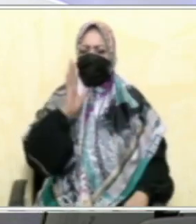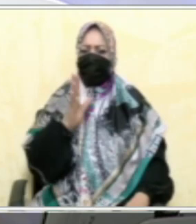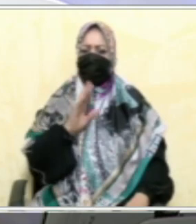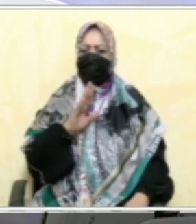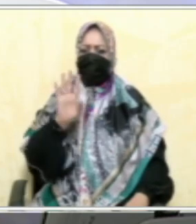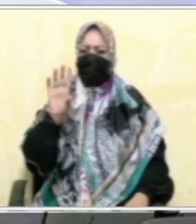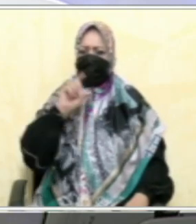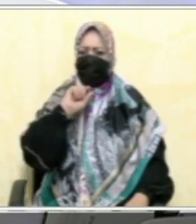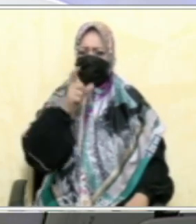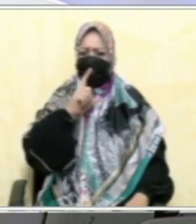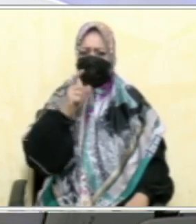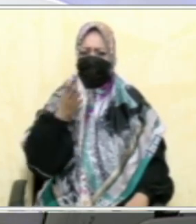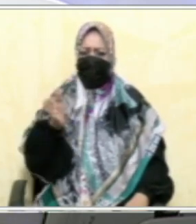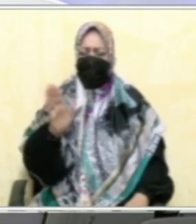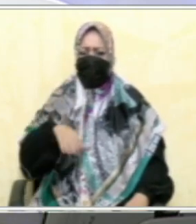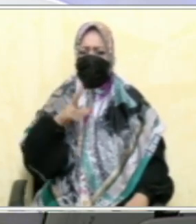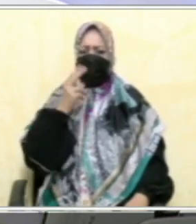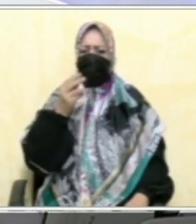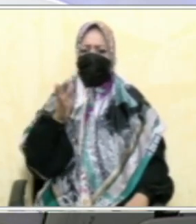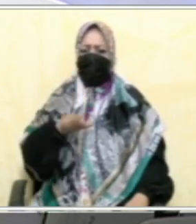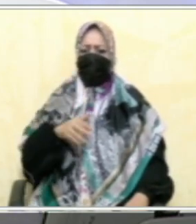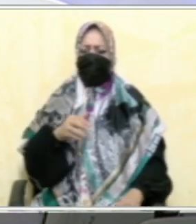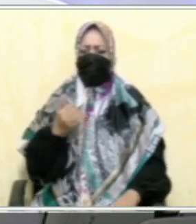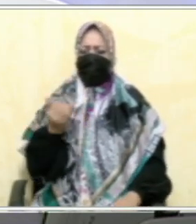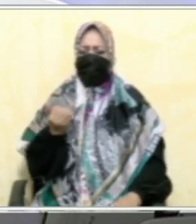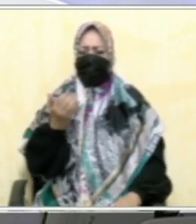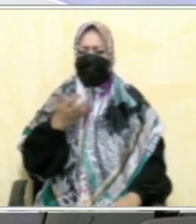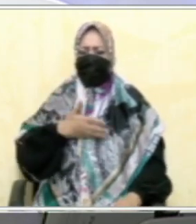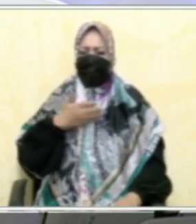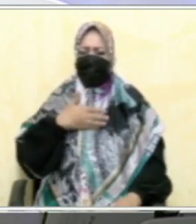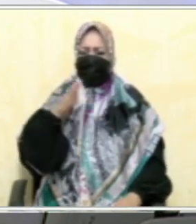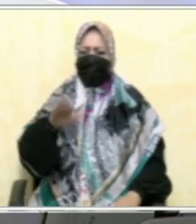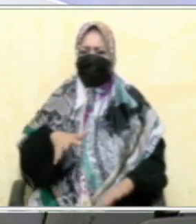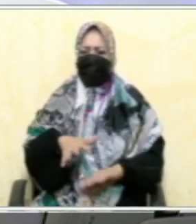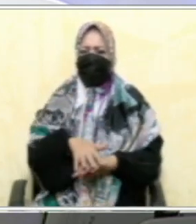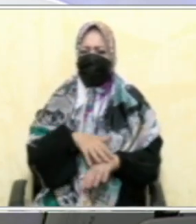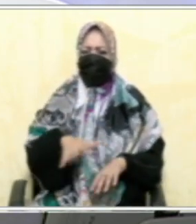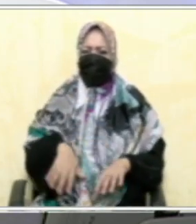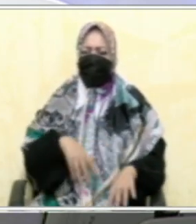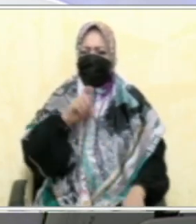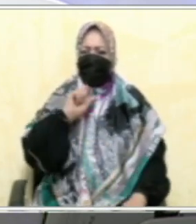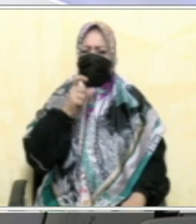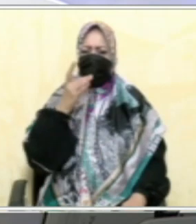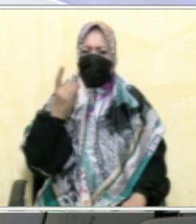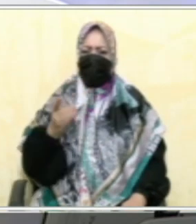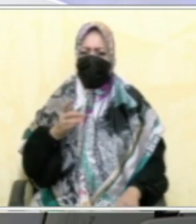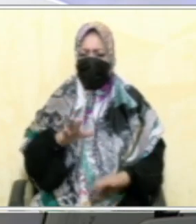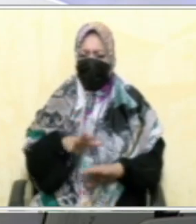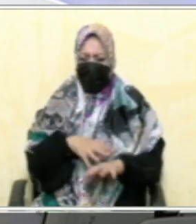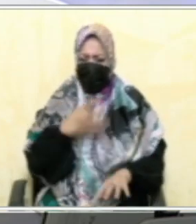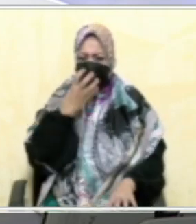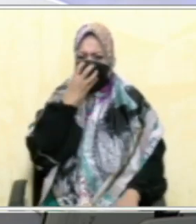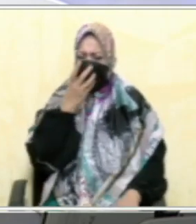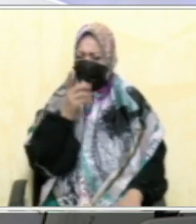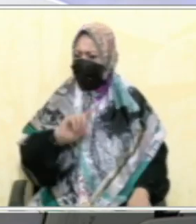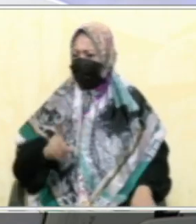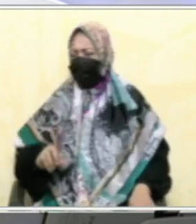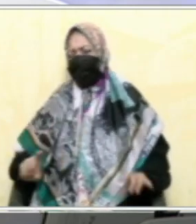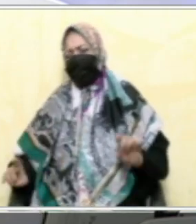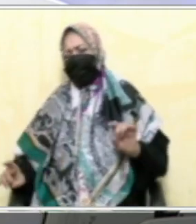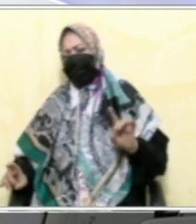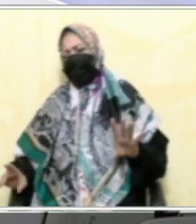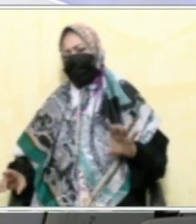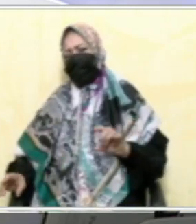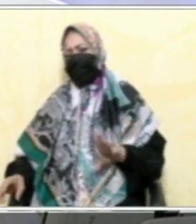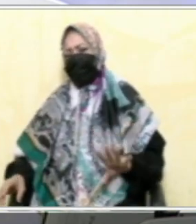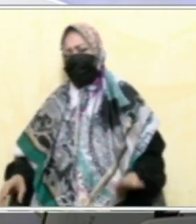أيام هادينا، المرأة ما تشوفيش روحك فيها، ما تطلعيش بدون شخشير، مش عارف حرام عليك تطلعي